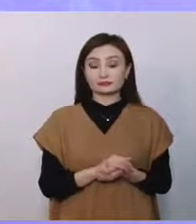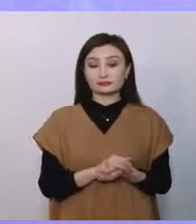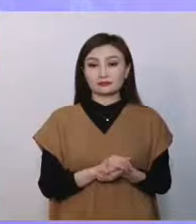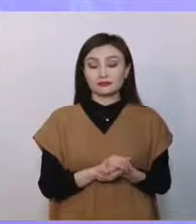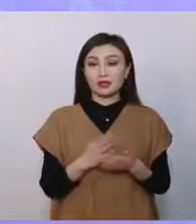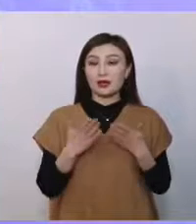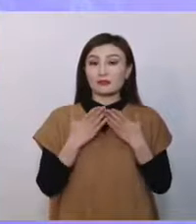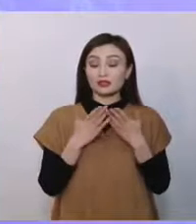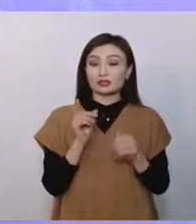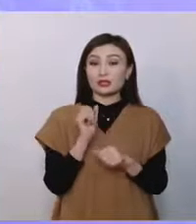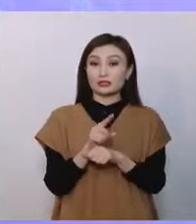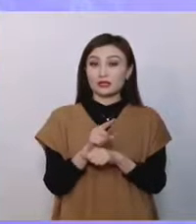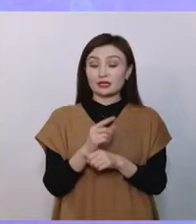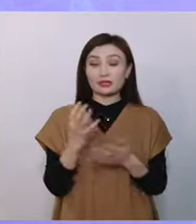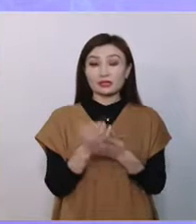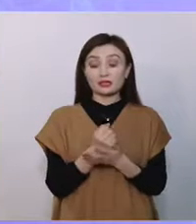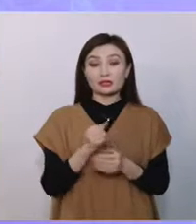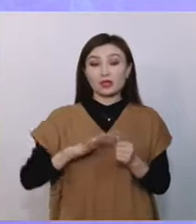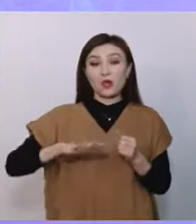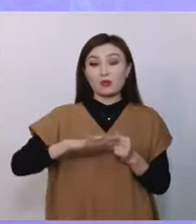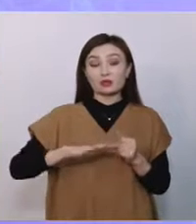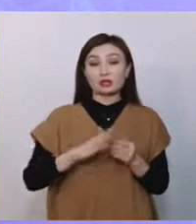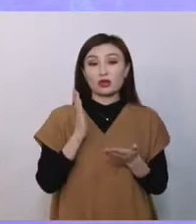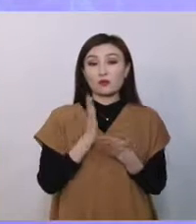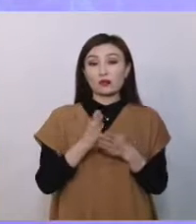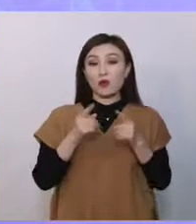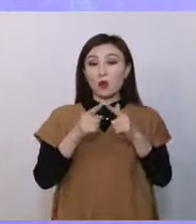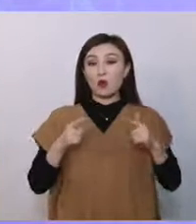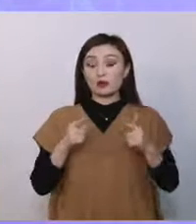прочитайте задание найдите площадь прямоугольника